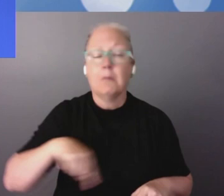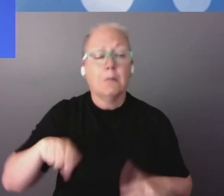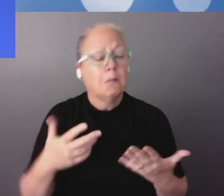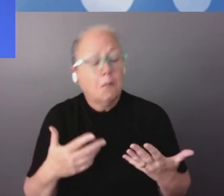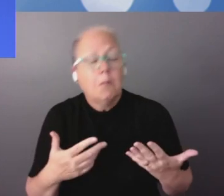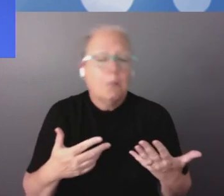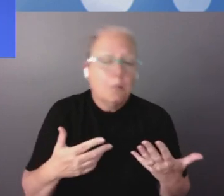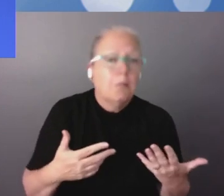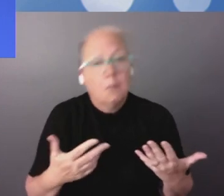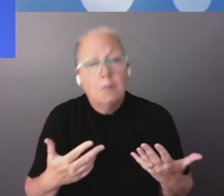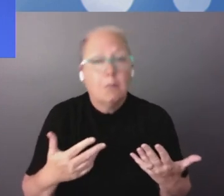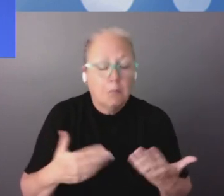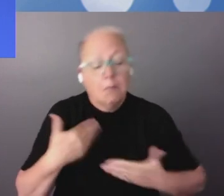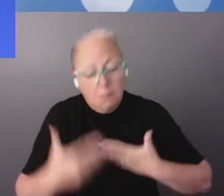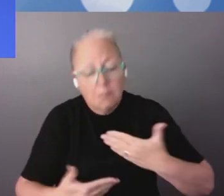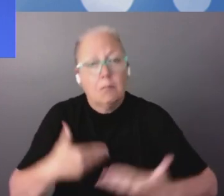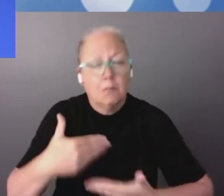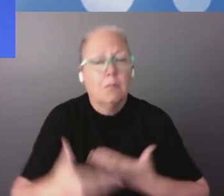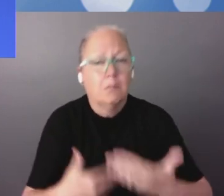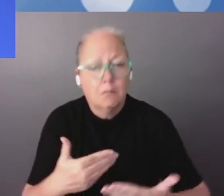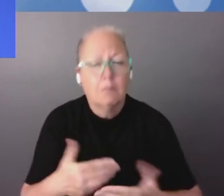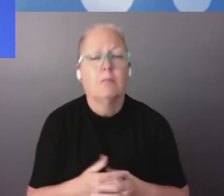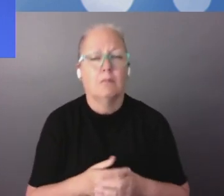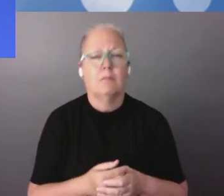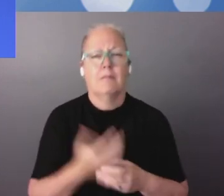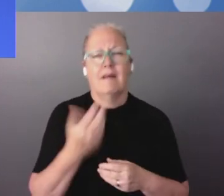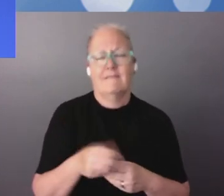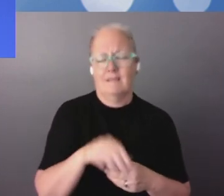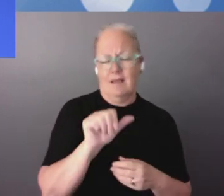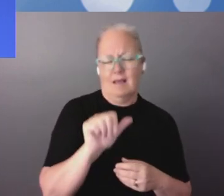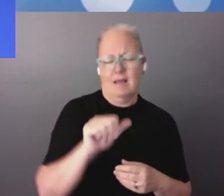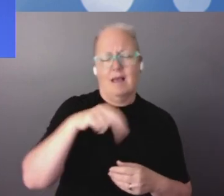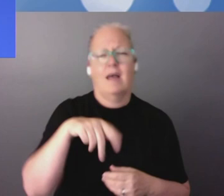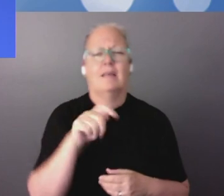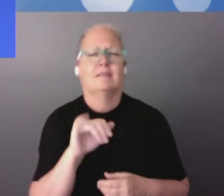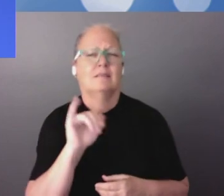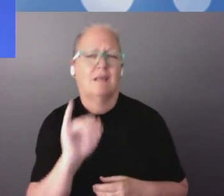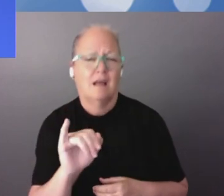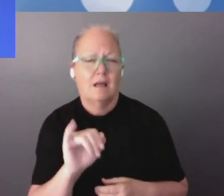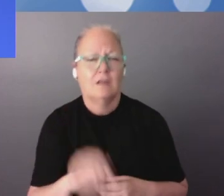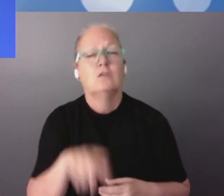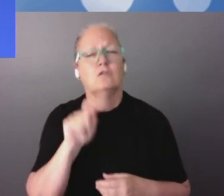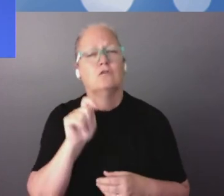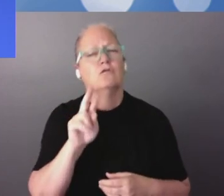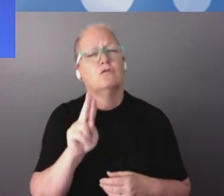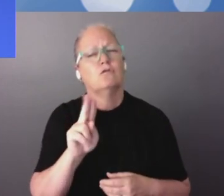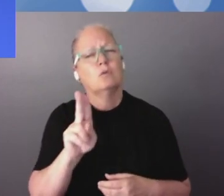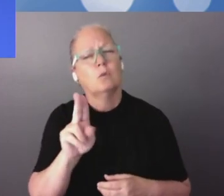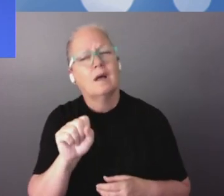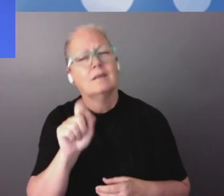вводя антимонопольное учреждение, так и сегодня мы встали